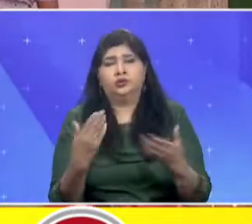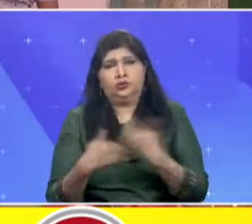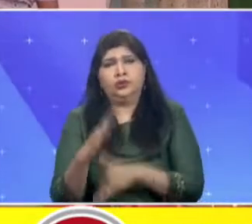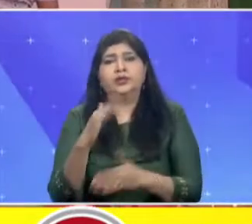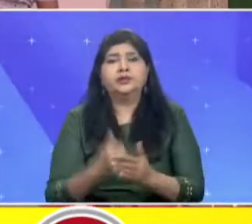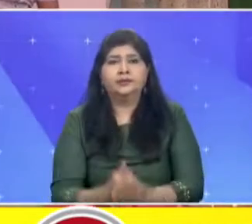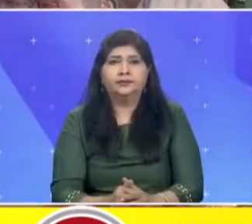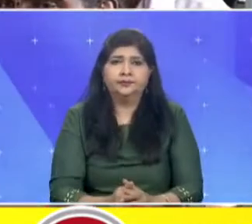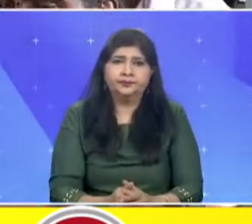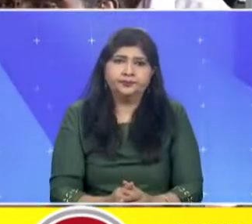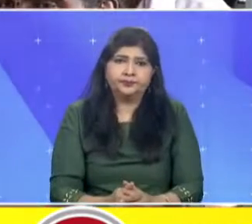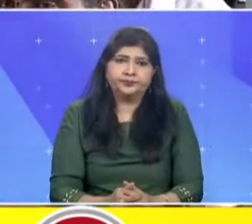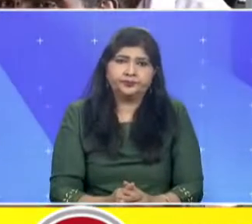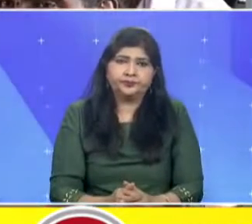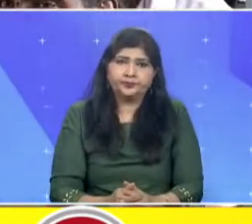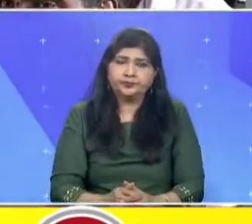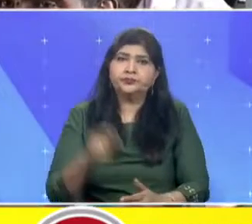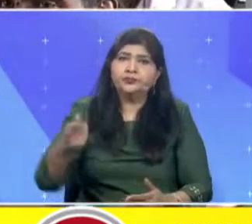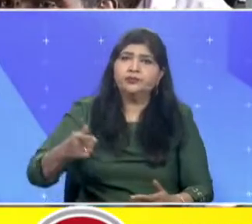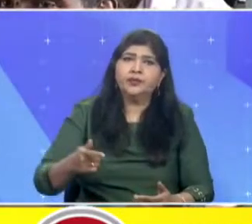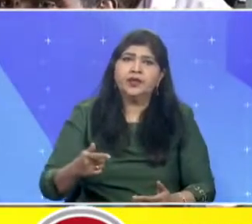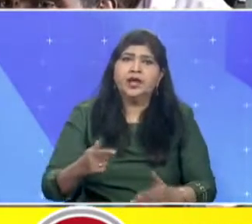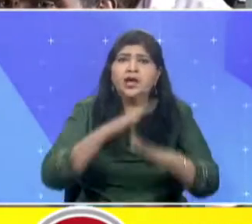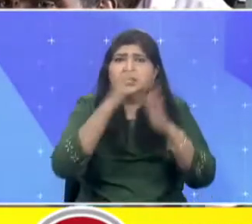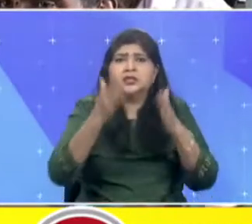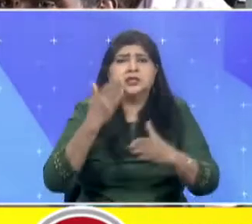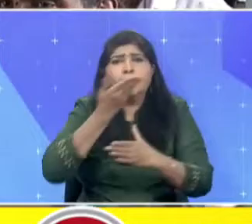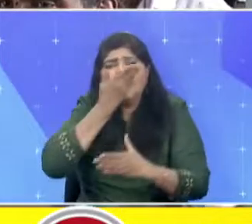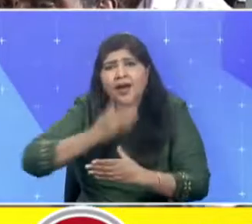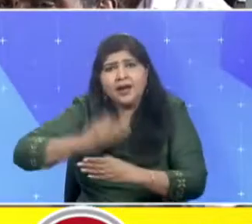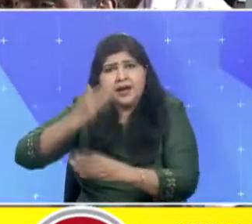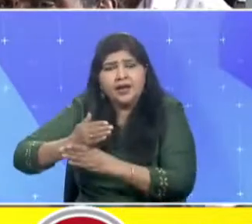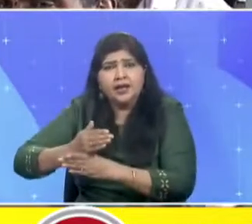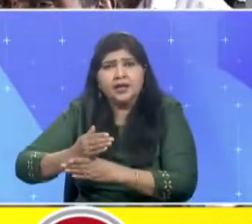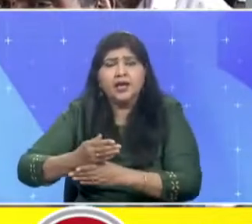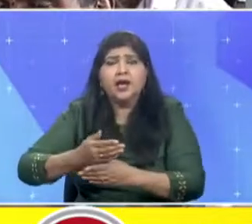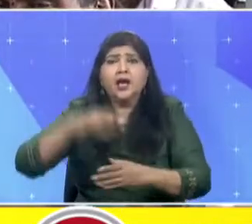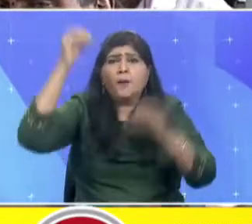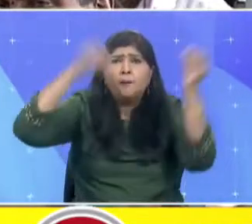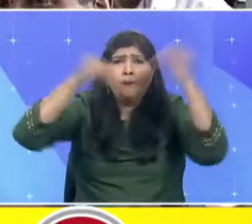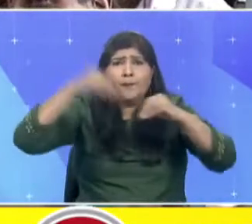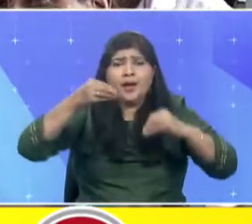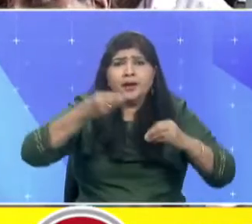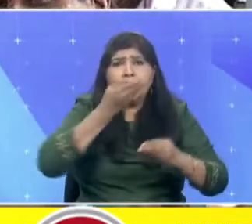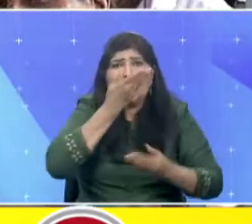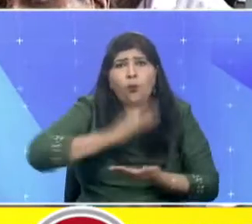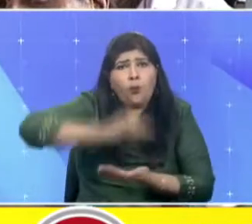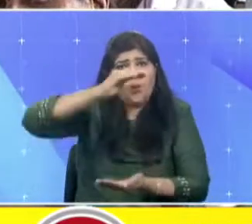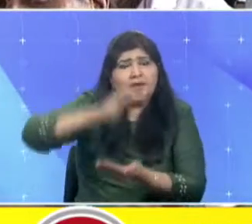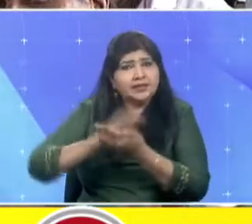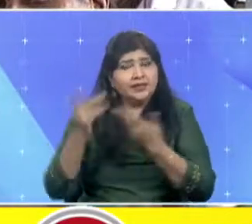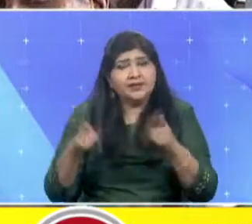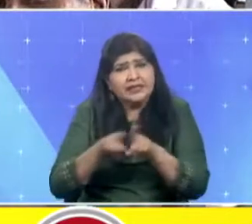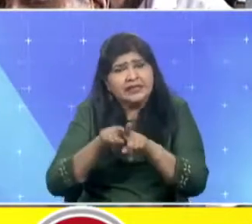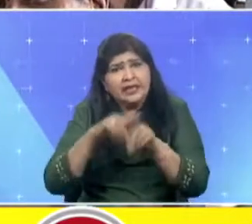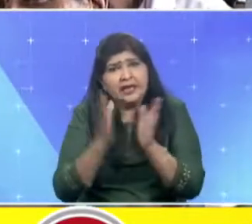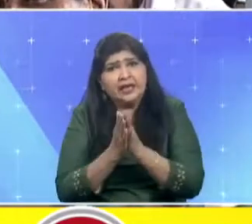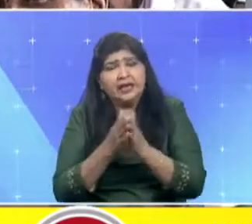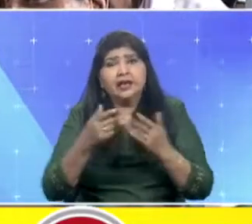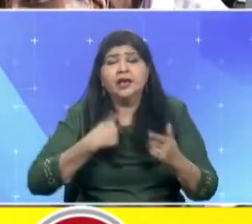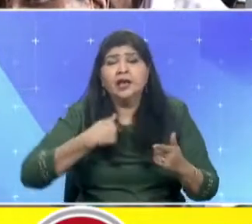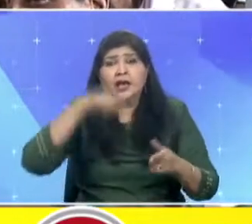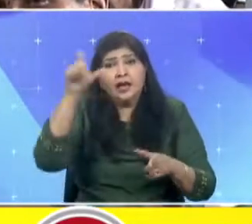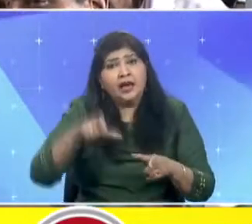सकते हैं। चेकडैम बनाने हो, रेन वाटर हार्वेस्टिंग हो, इसमें